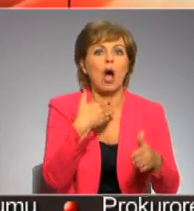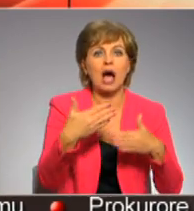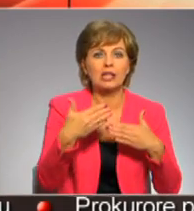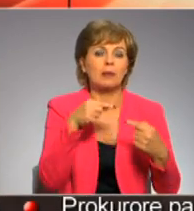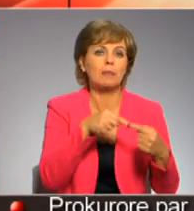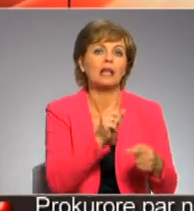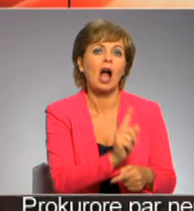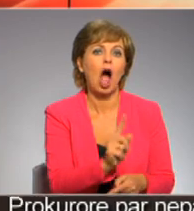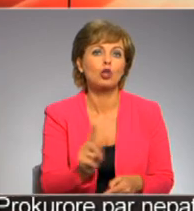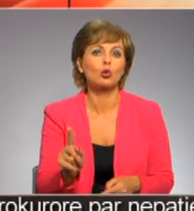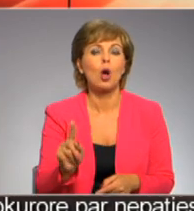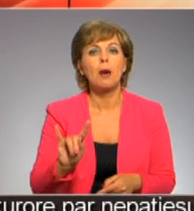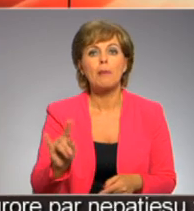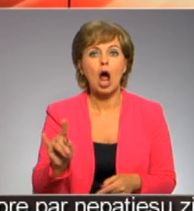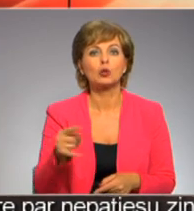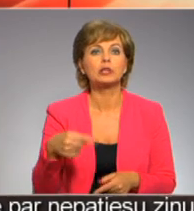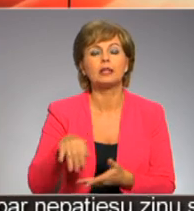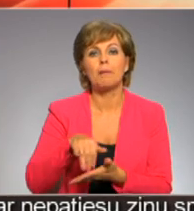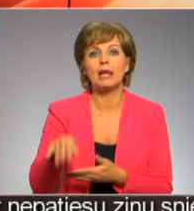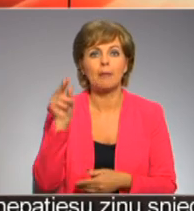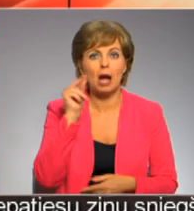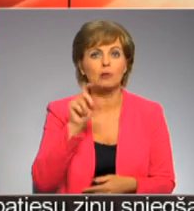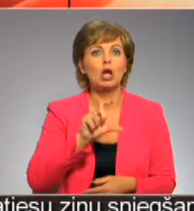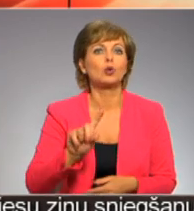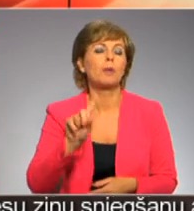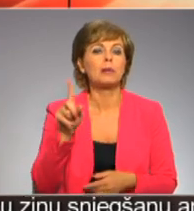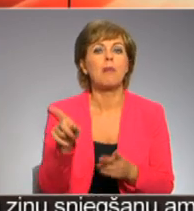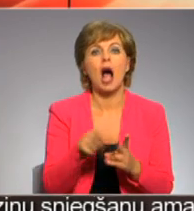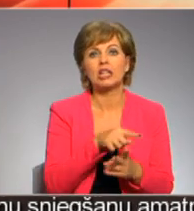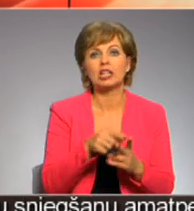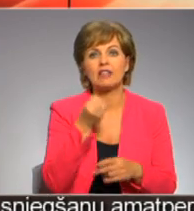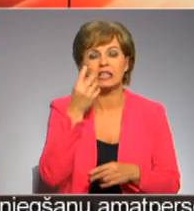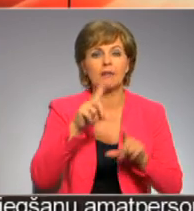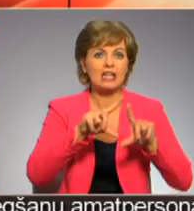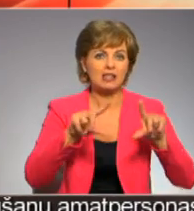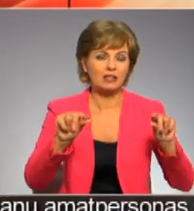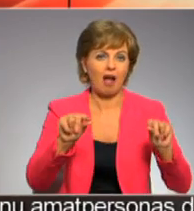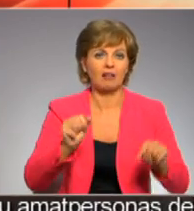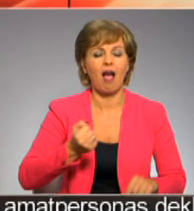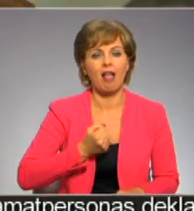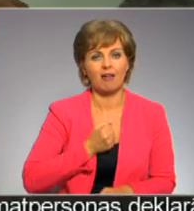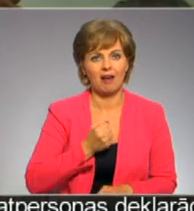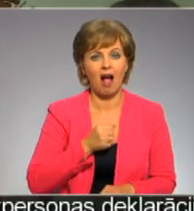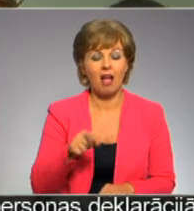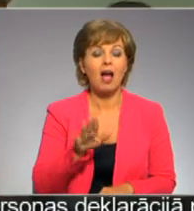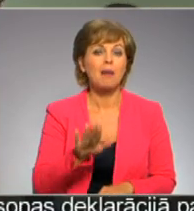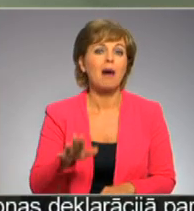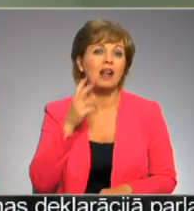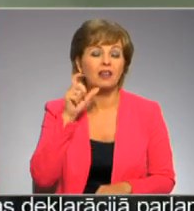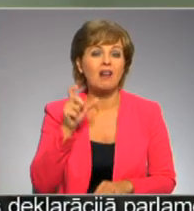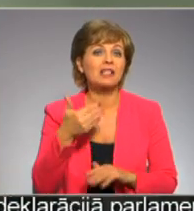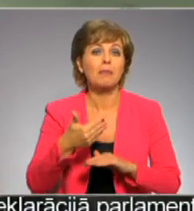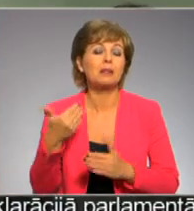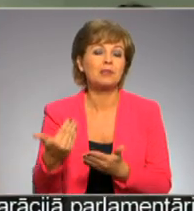mācībām. Skola ir pirmā alternatīvā izglītības iestāde Latgalē. Un turpin Latgales kolēģi. Bērnu vecāki pirms